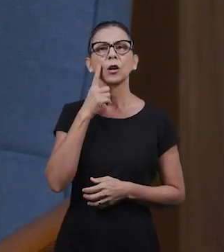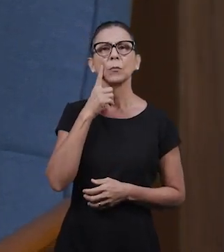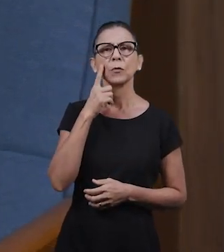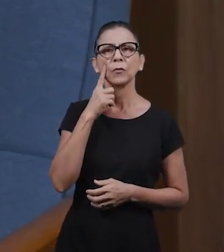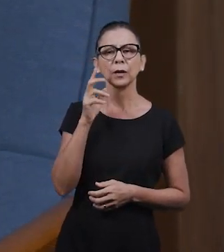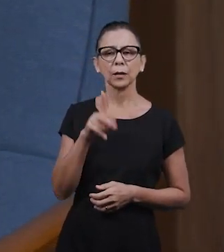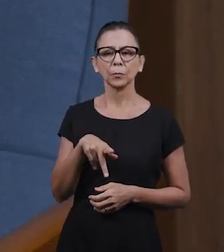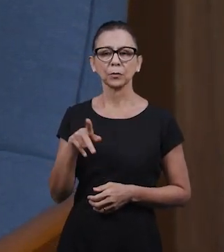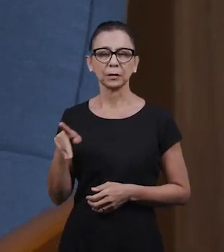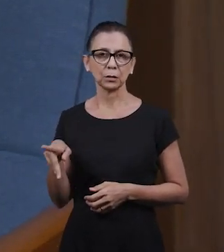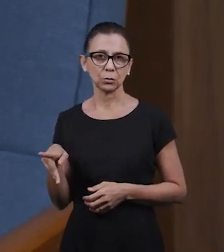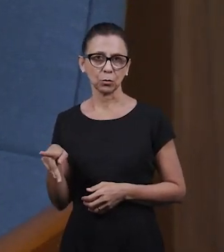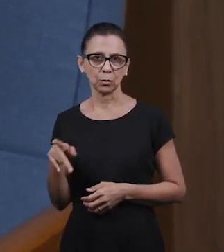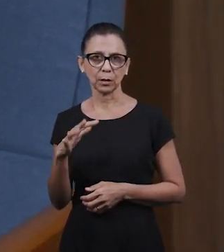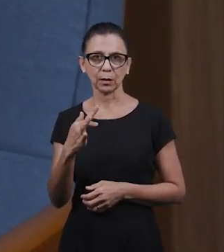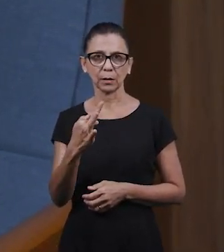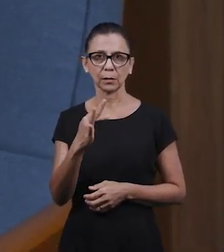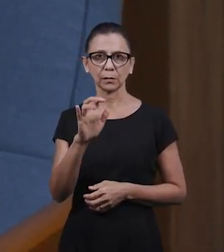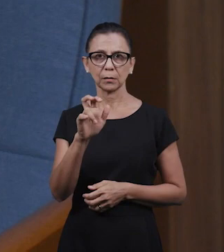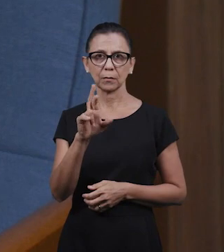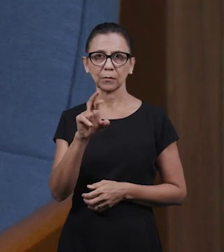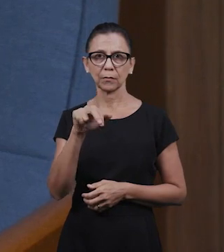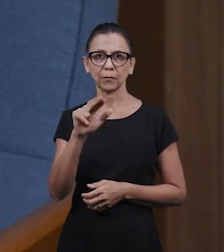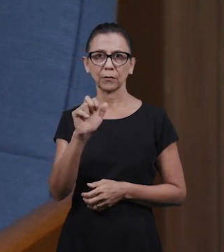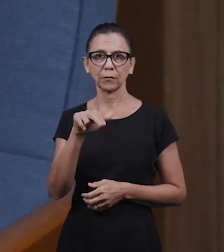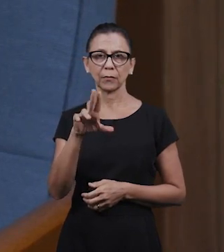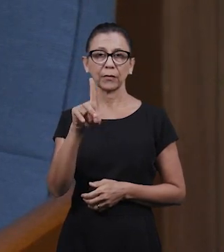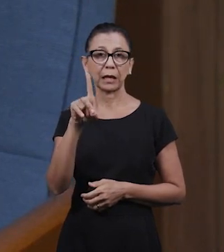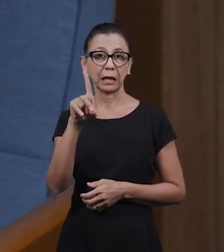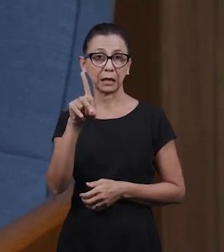assister au professeur Fernando Beccari